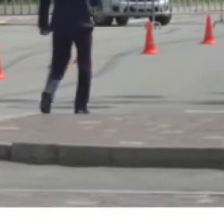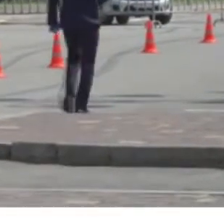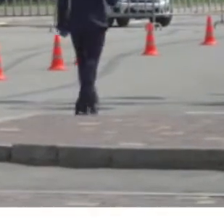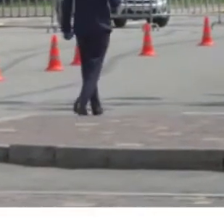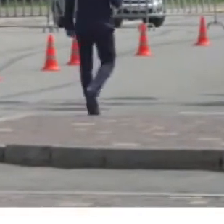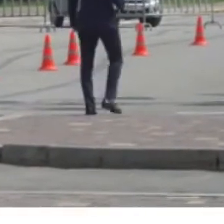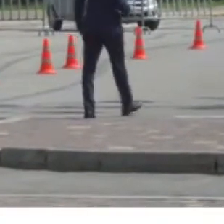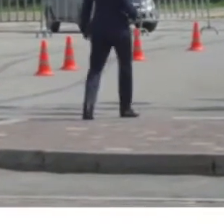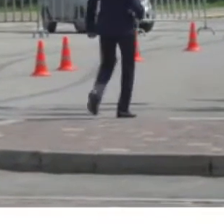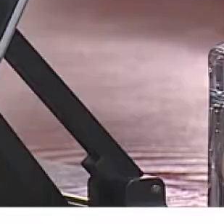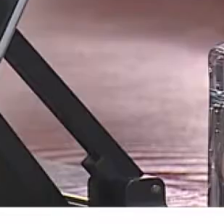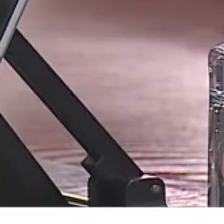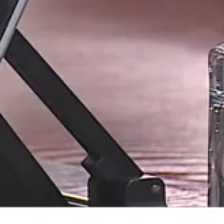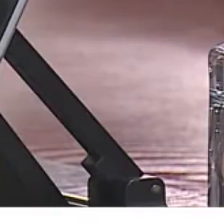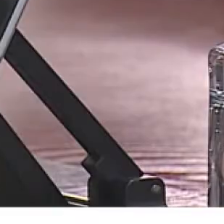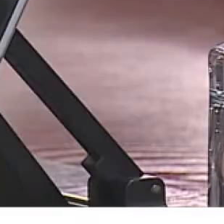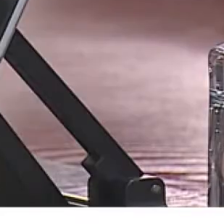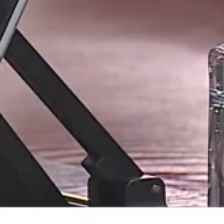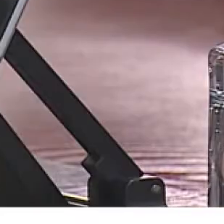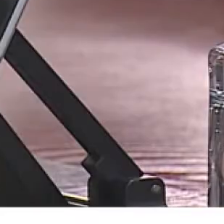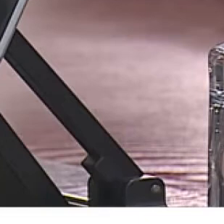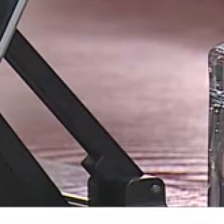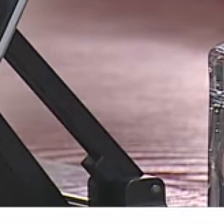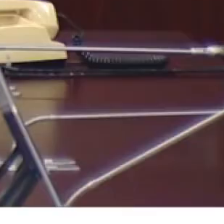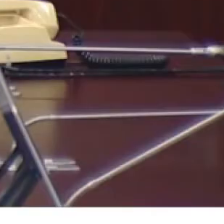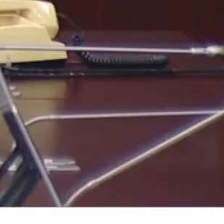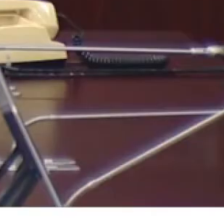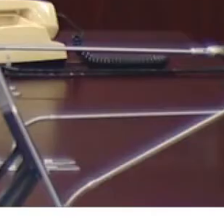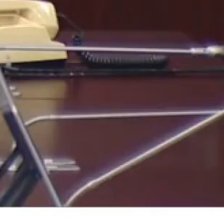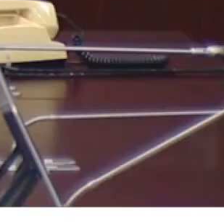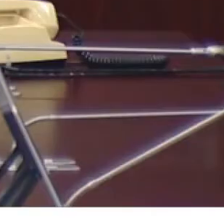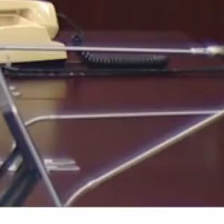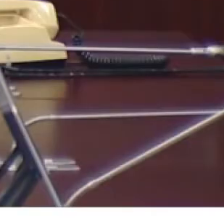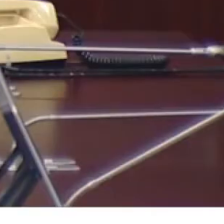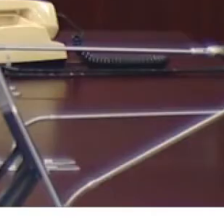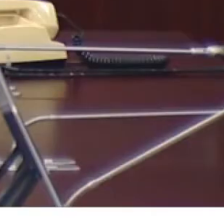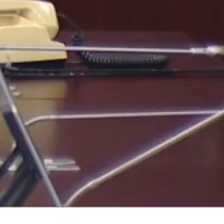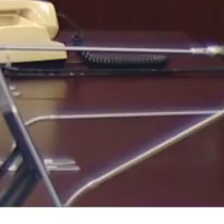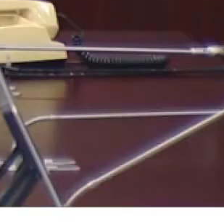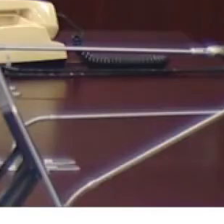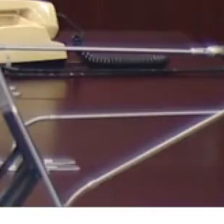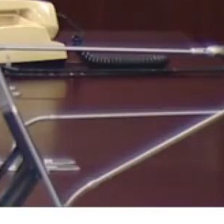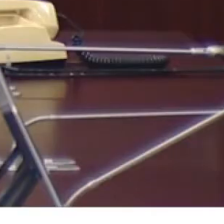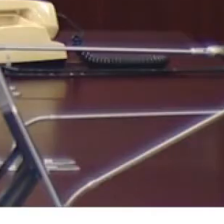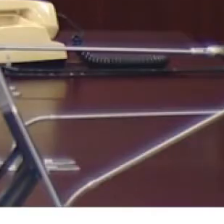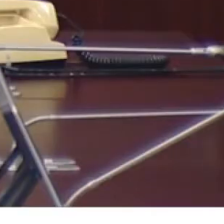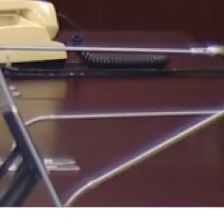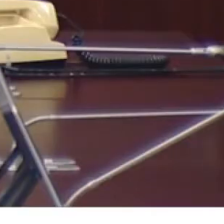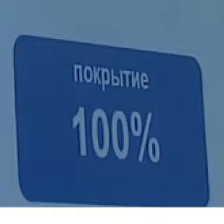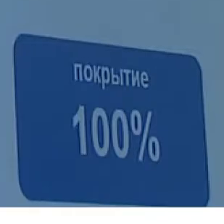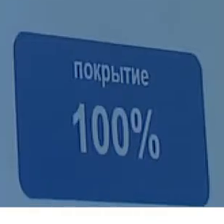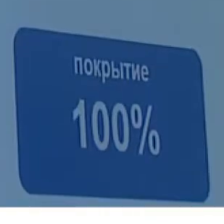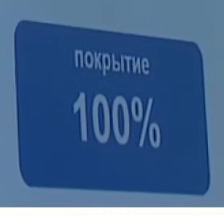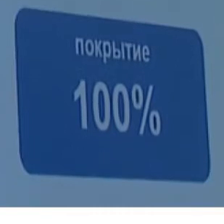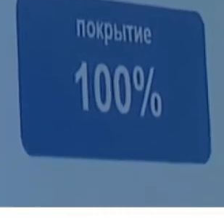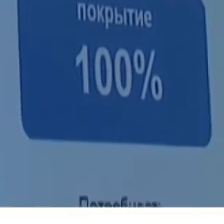күрес шараларын әзірлеуді тапсырды. Индустрия денсаулық сақтау министрліктері органның құралдарын отандық өндірісін ұлғайту және халық үшін